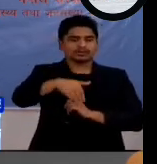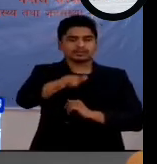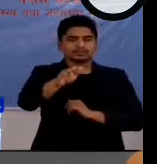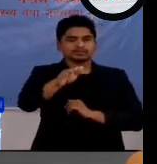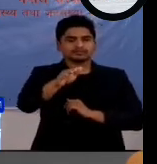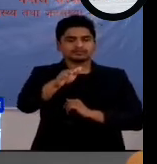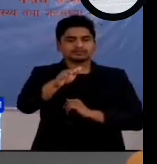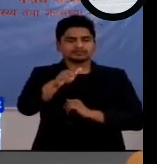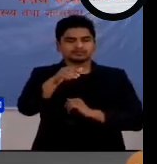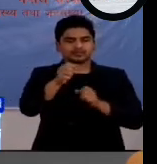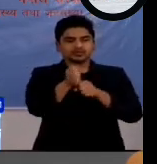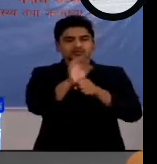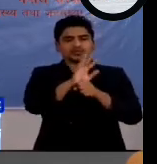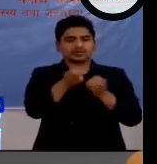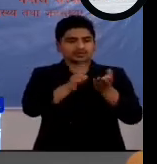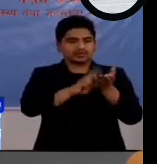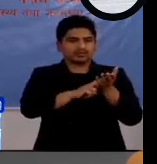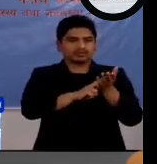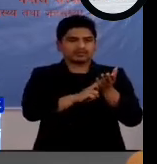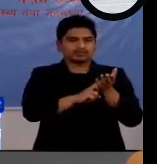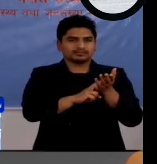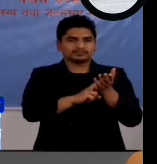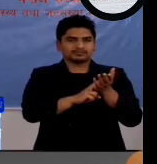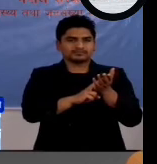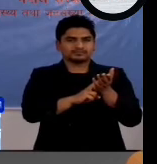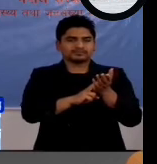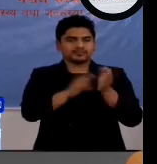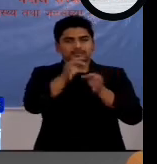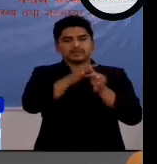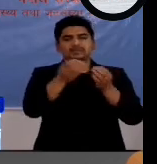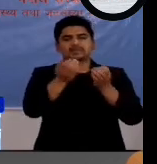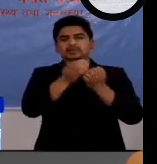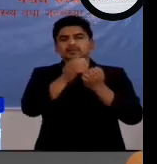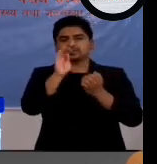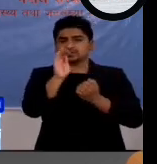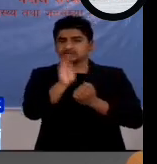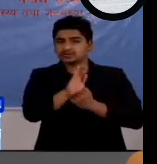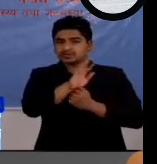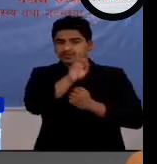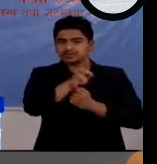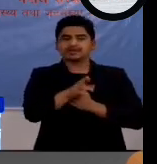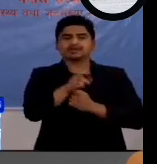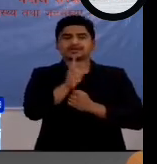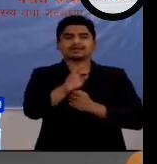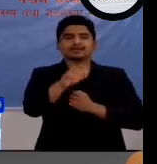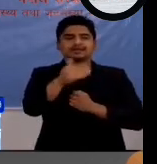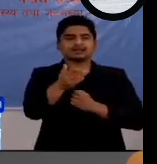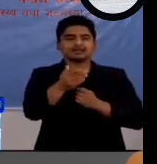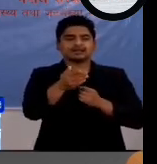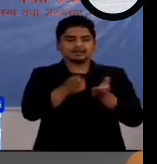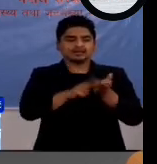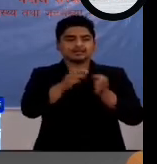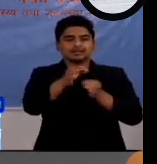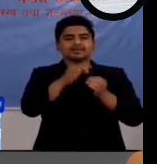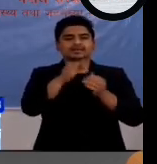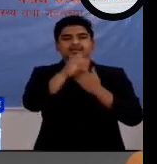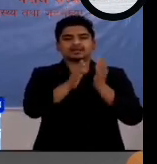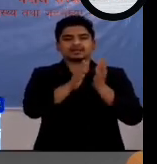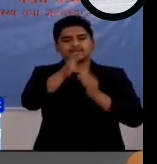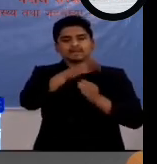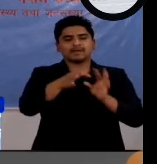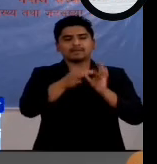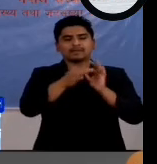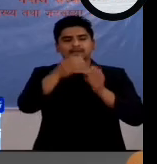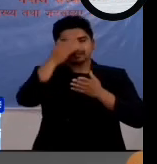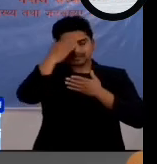आउने दिनहरूमा हामीले यो कोरोनाको थप व्यवस्थापन गर्न सक्ने, यसलाई चाहिँ व्यवस्थित हिसाबले सबै